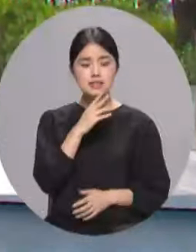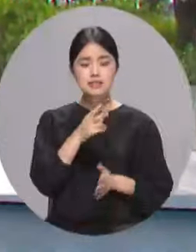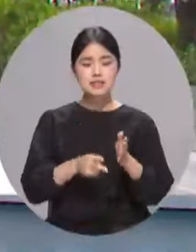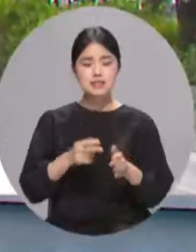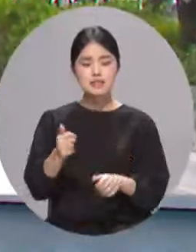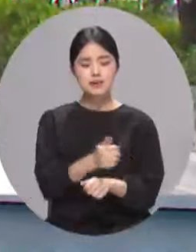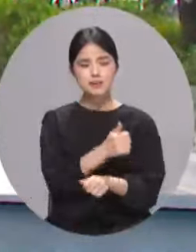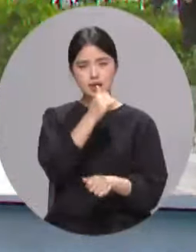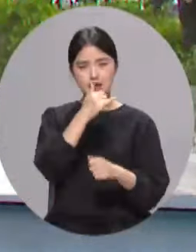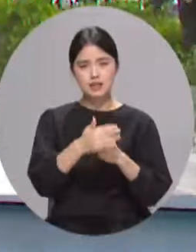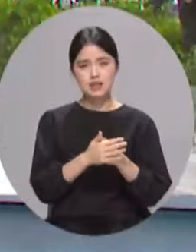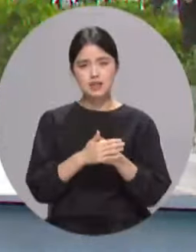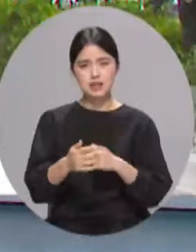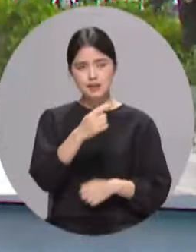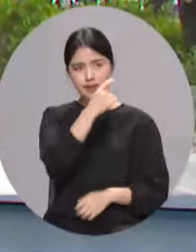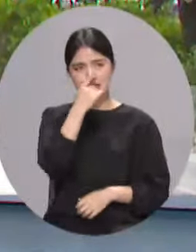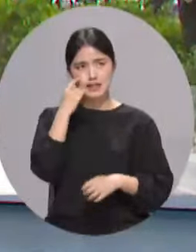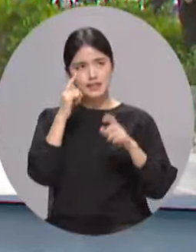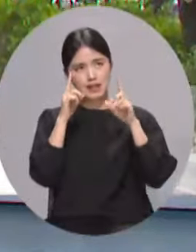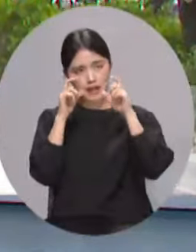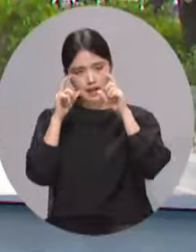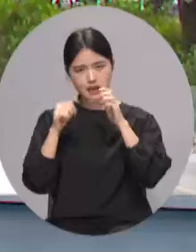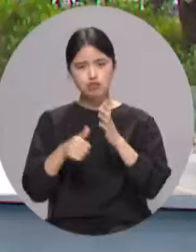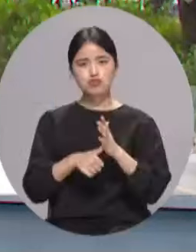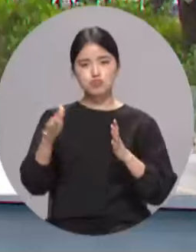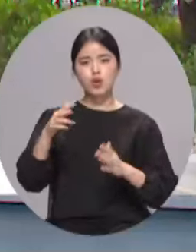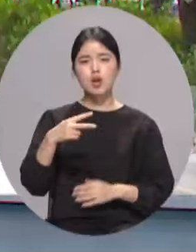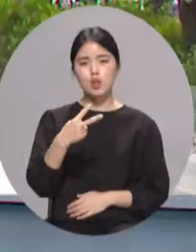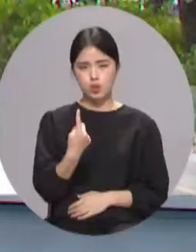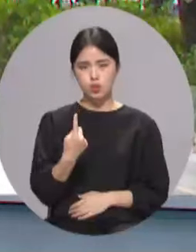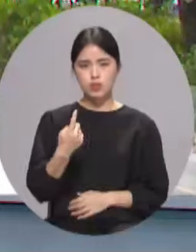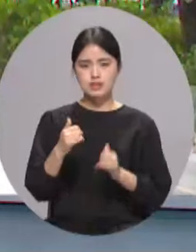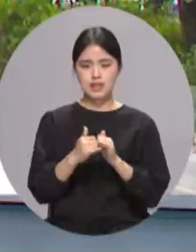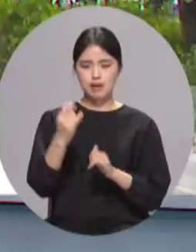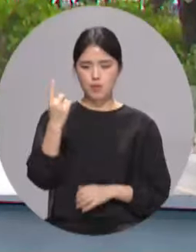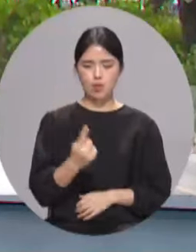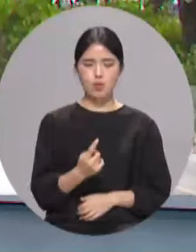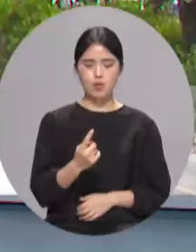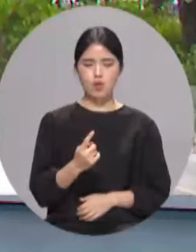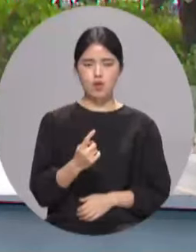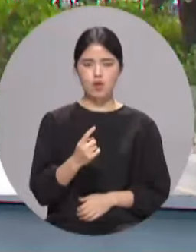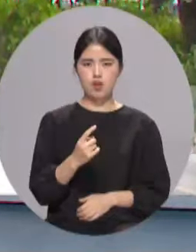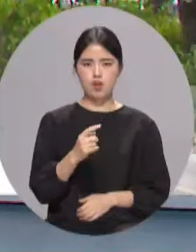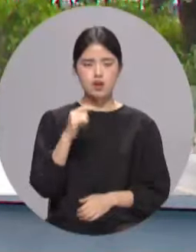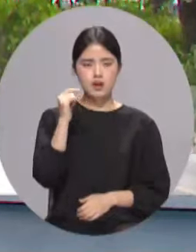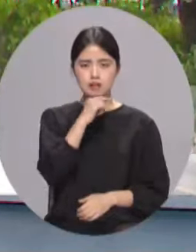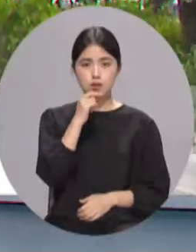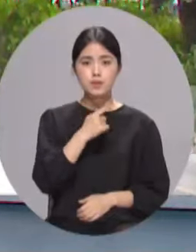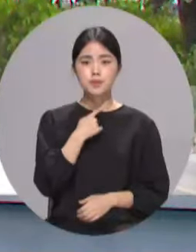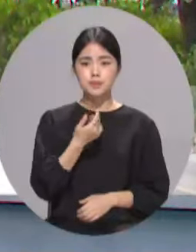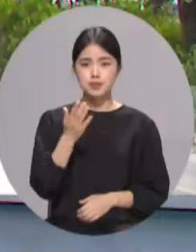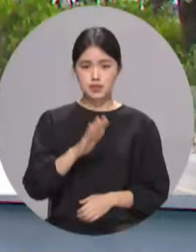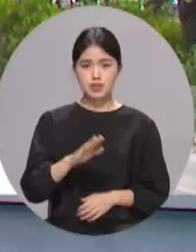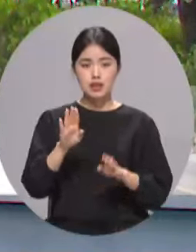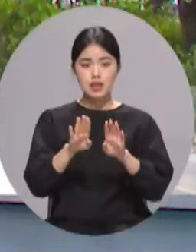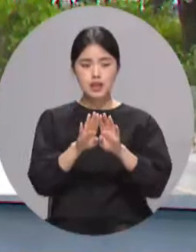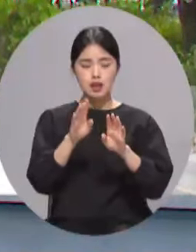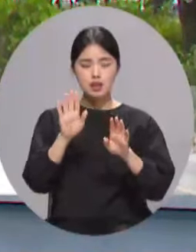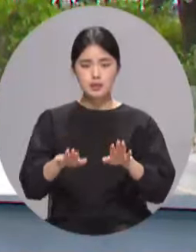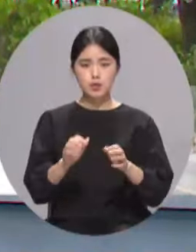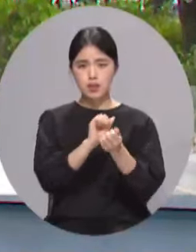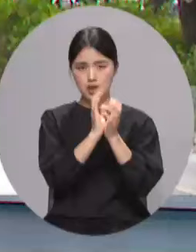닿는 길이다 보니 인증샷 명소로 알려지면서도 출입 통제는 강화돼 왔는데요. 올해는 개화기 3주 동안